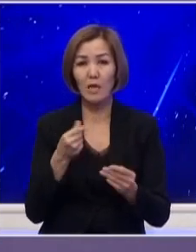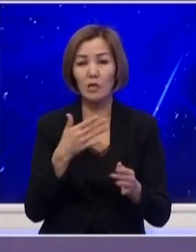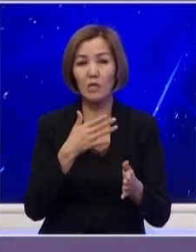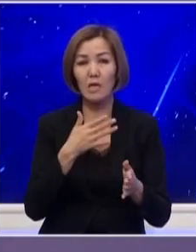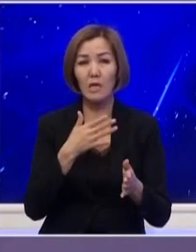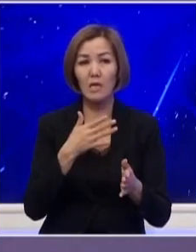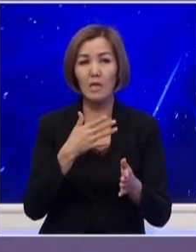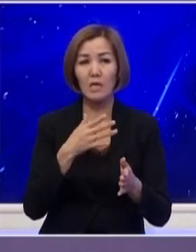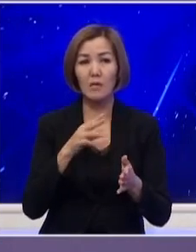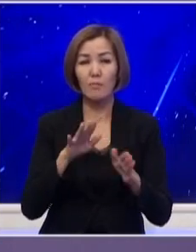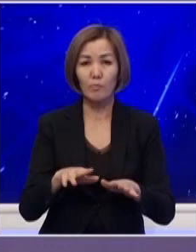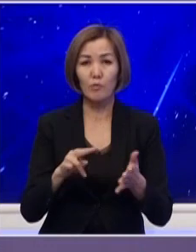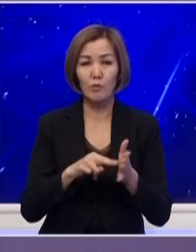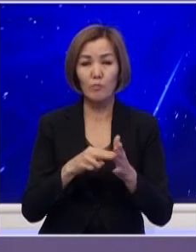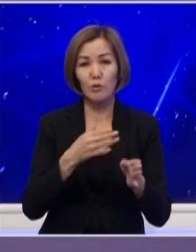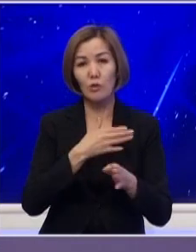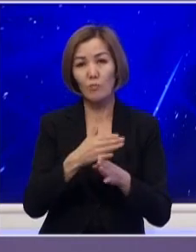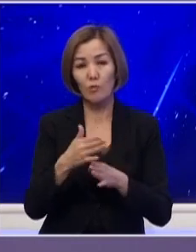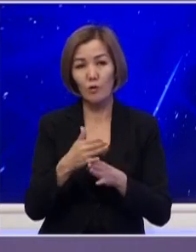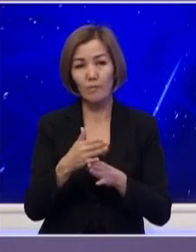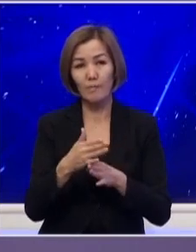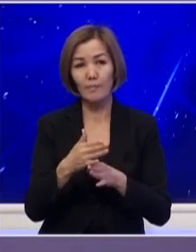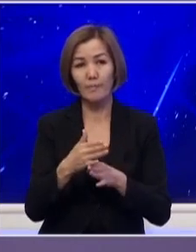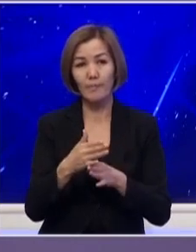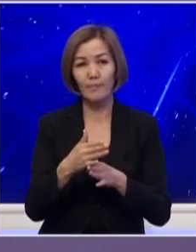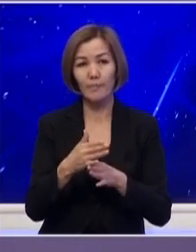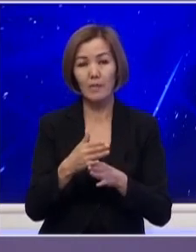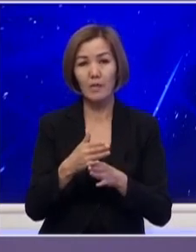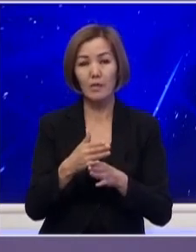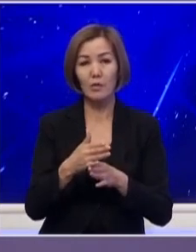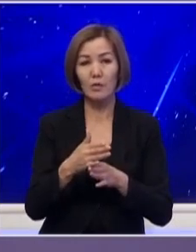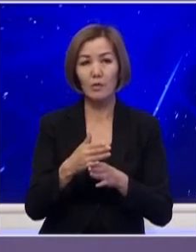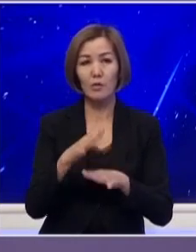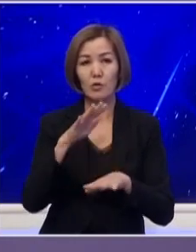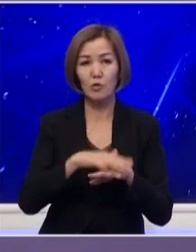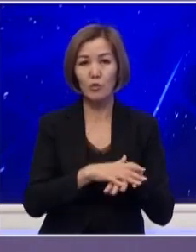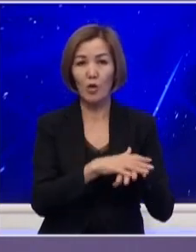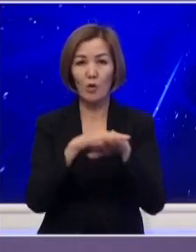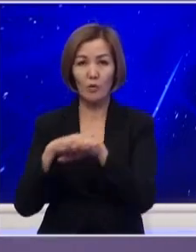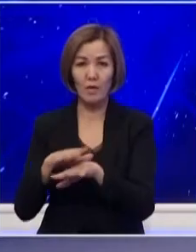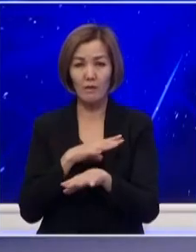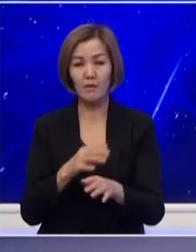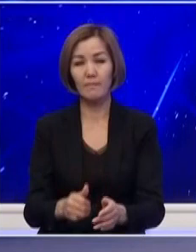Ол жергілікті бюджеттен бөлініп, қазір ол ардагерлердің өзі шотына барып түсті.